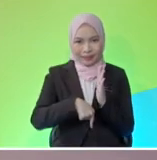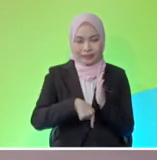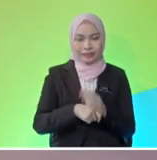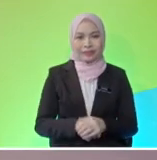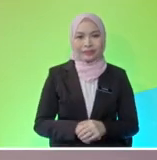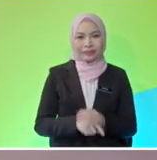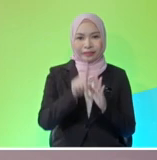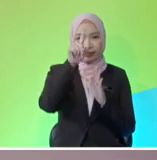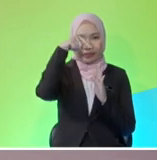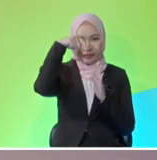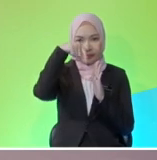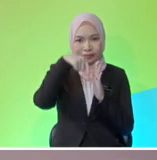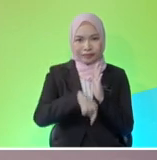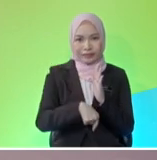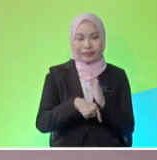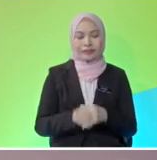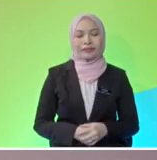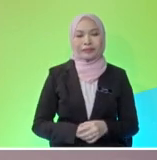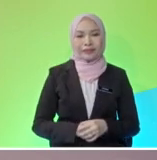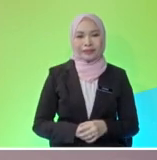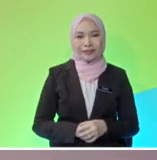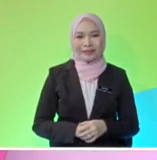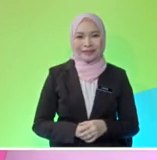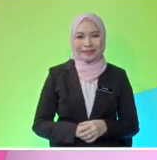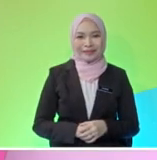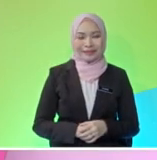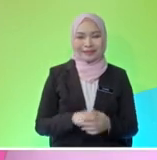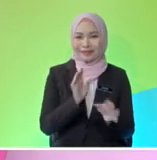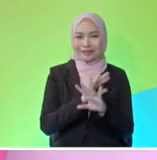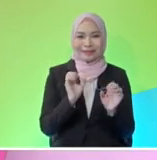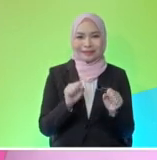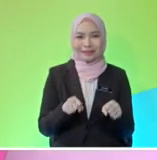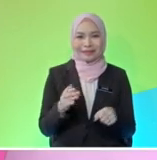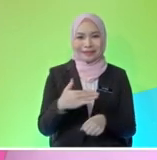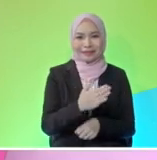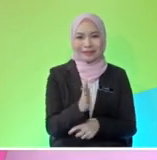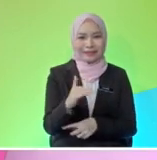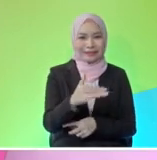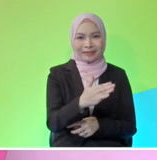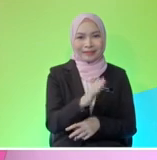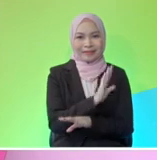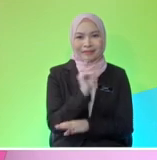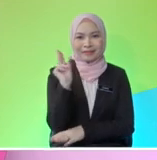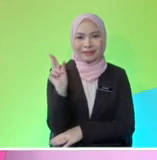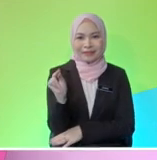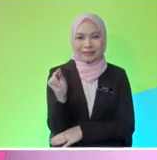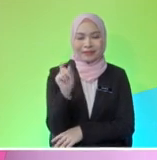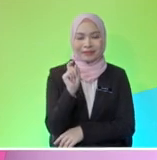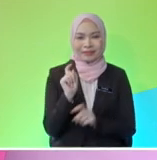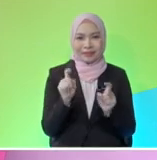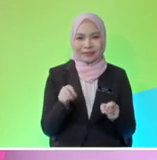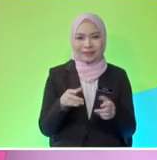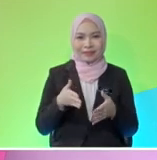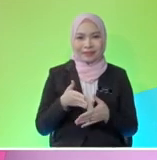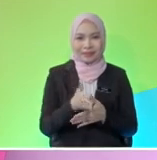Atas tarik je sampai bawah. Tak boleh bengkok-bengkok cikgu Tak mau bengkok-bengkok. Okey. Lurus ke bawah. Lurus saja. Okey, boleh Aiman buat dekat